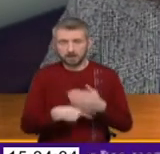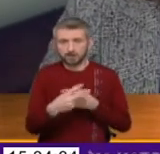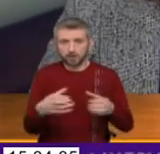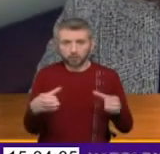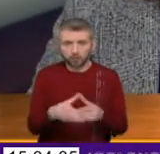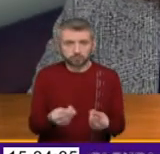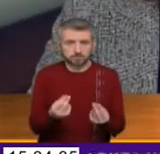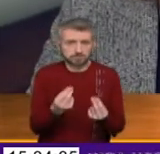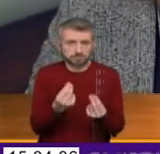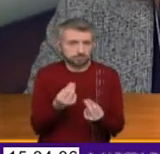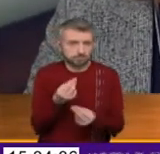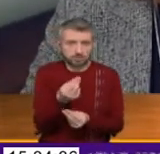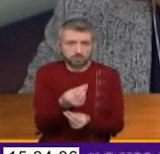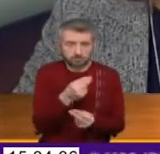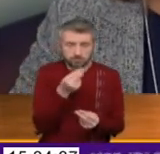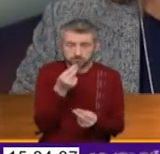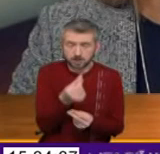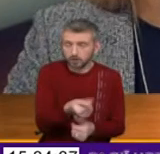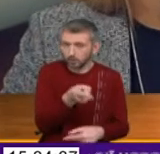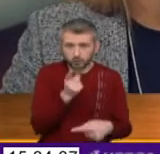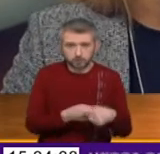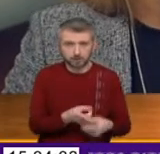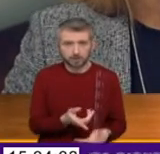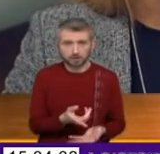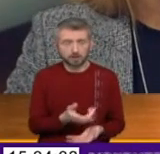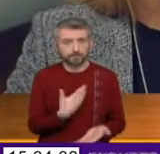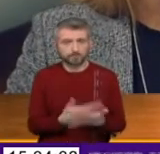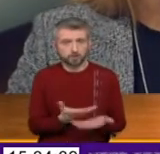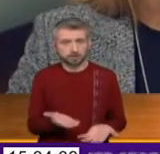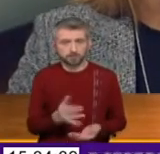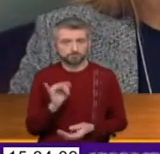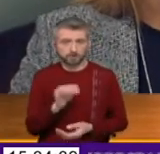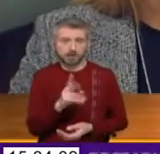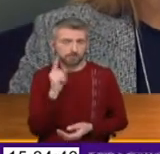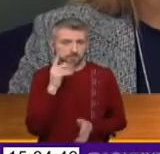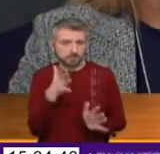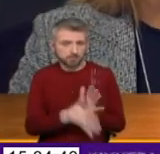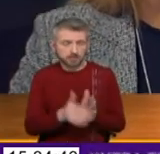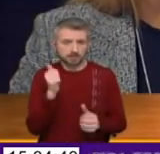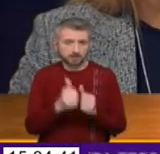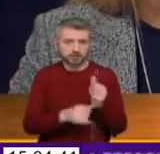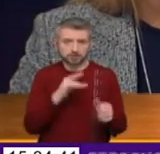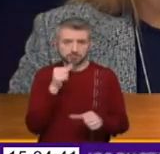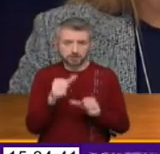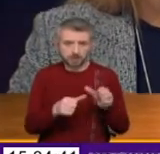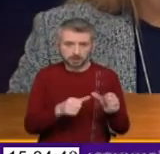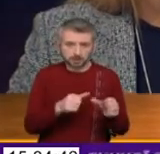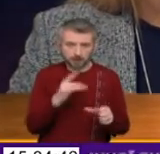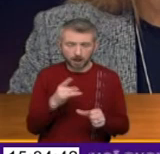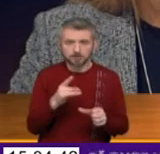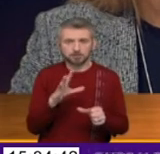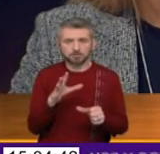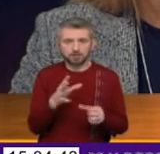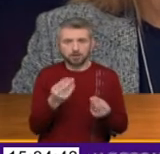цены неоплачиваемые. Вот. И, как вы понимаете, с каждым разом все больше и